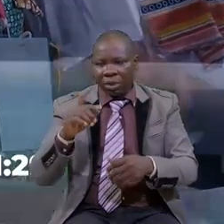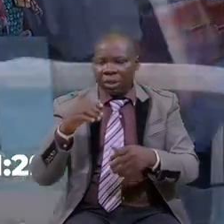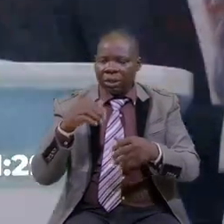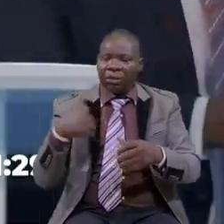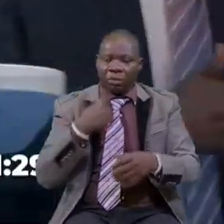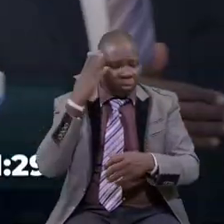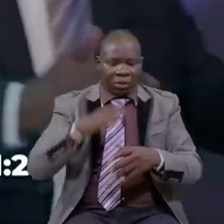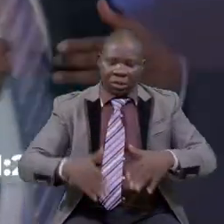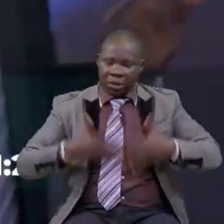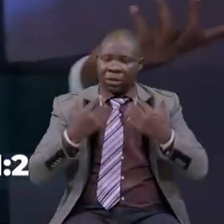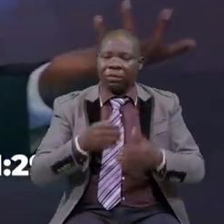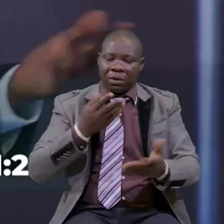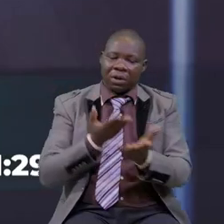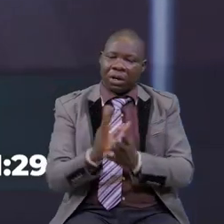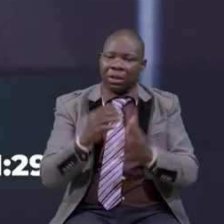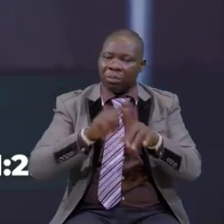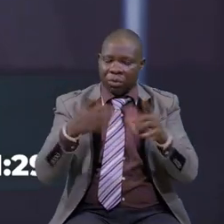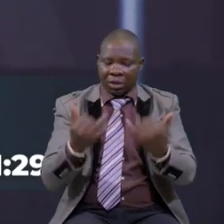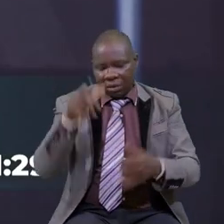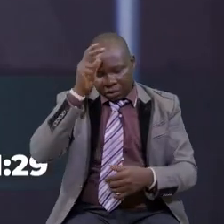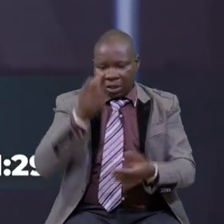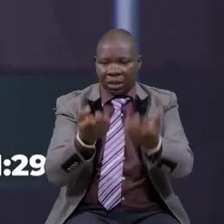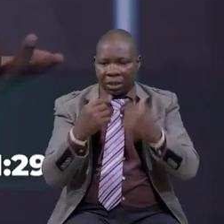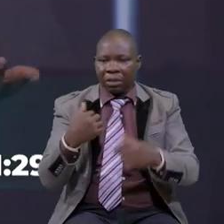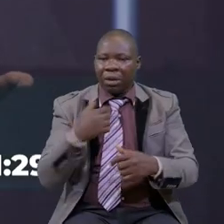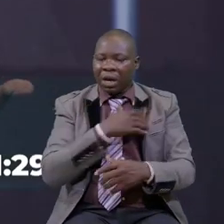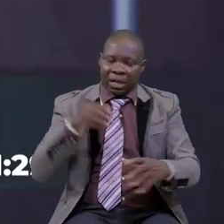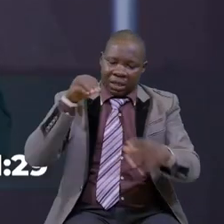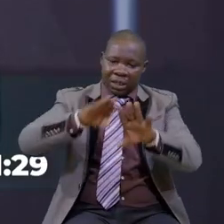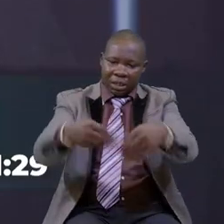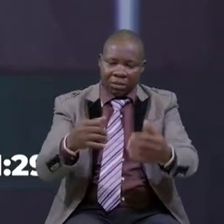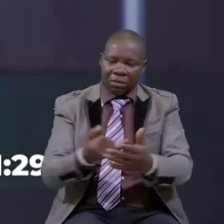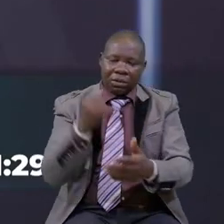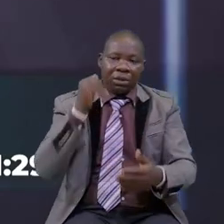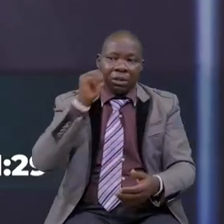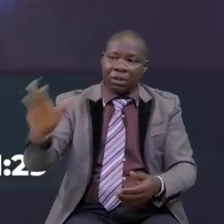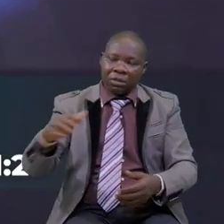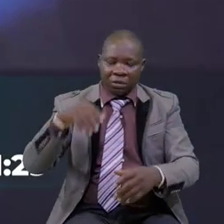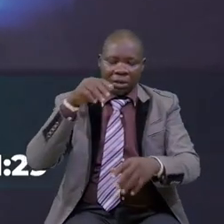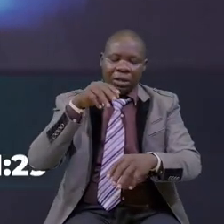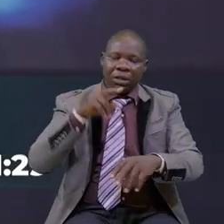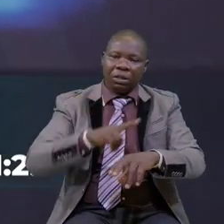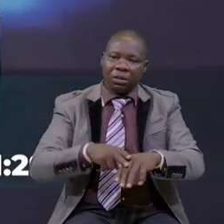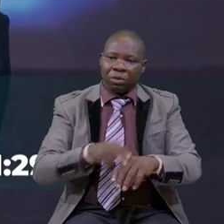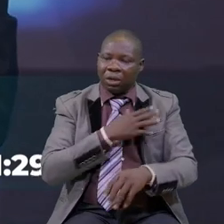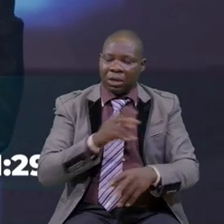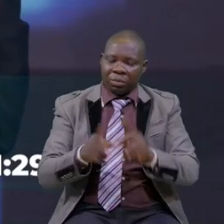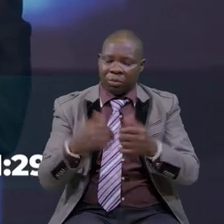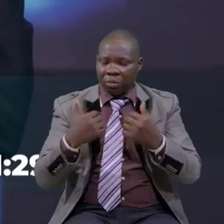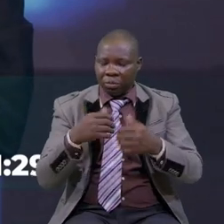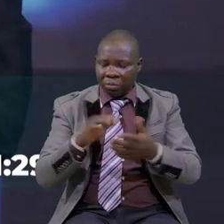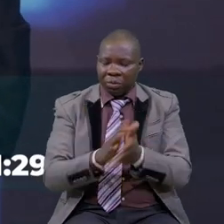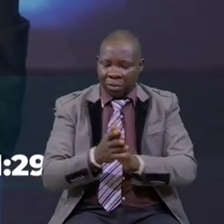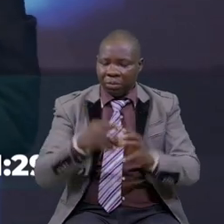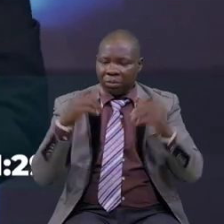la nature de Satan en nous. Et pour cela, nous avons le péché. Il y a des gens, quand ils pêchent, quand ils